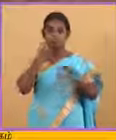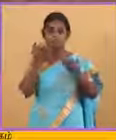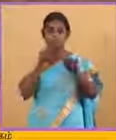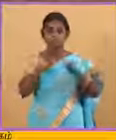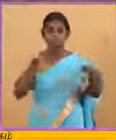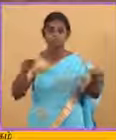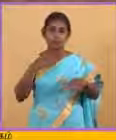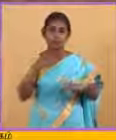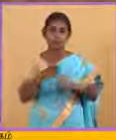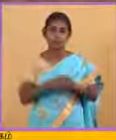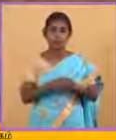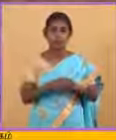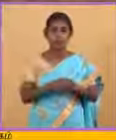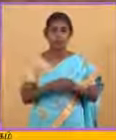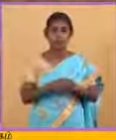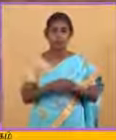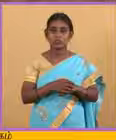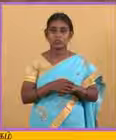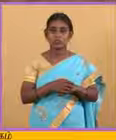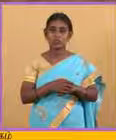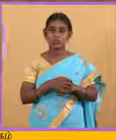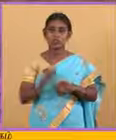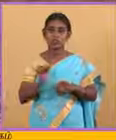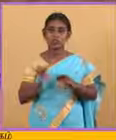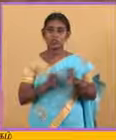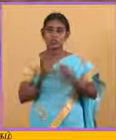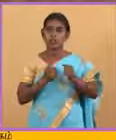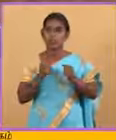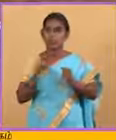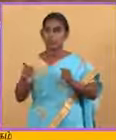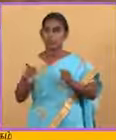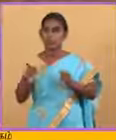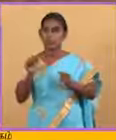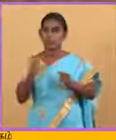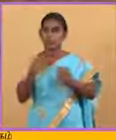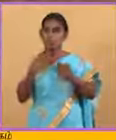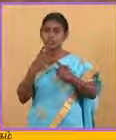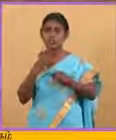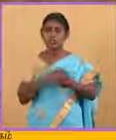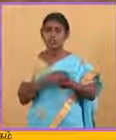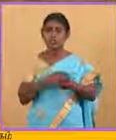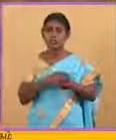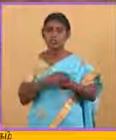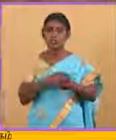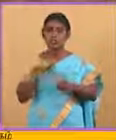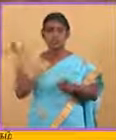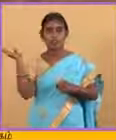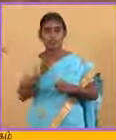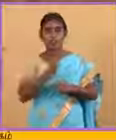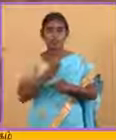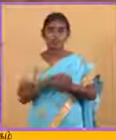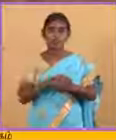ஏம்மா நான் அங்கே அவங்ககிட்ட பேசிகிட்டு இருந்தேன், ஓடி வந்து ஏன்டா அவன்கிட்ட பேசுனேன்னு கேட்டாங்க அப்படின்னு சொன்னாங்க. அதுக்கு அடிக்கிறான், ஏன்